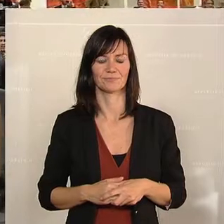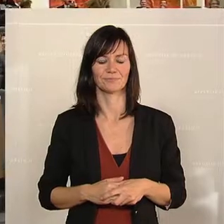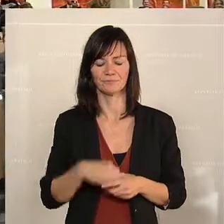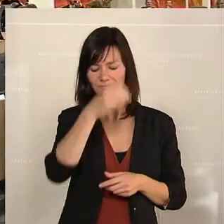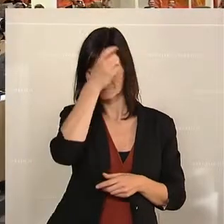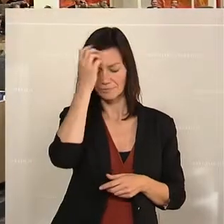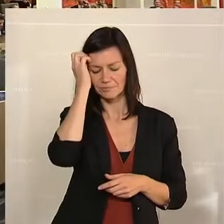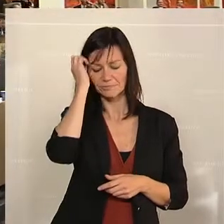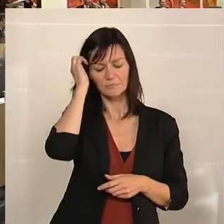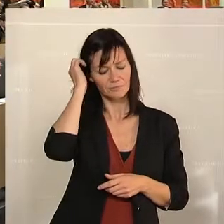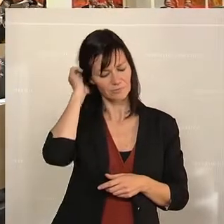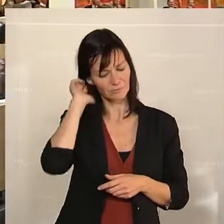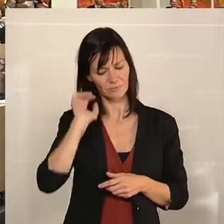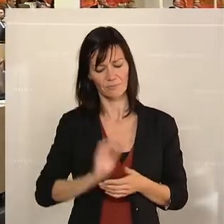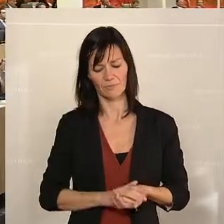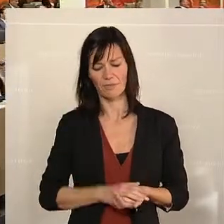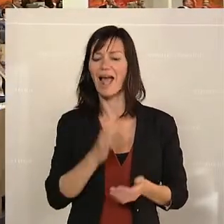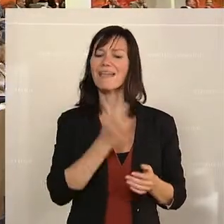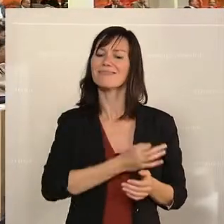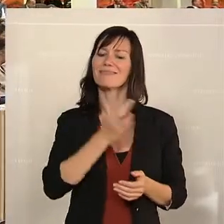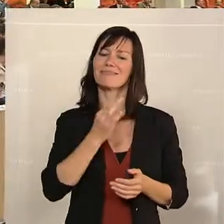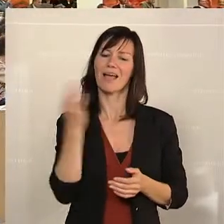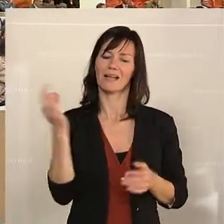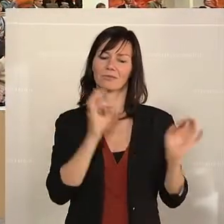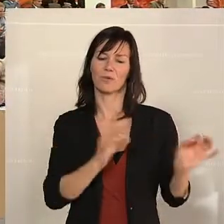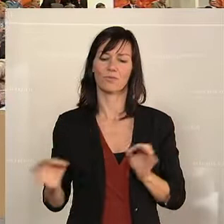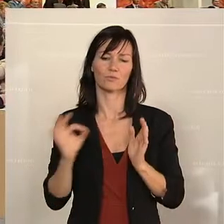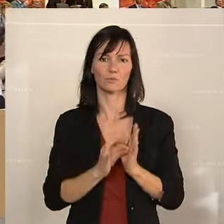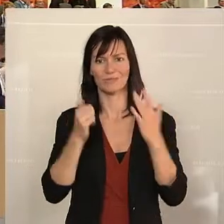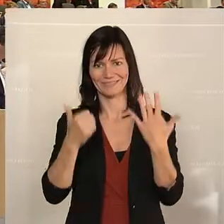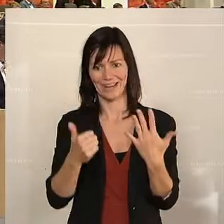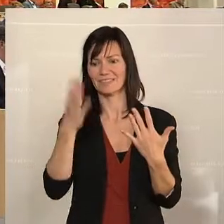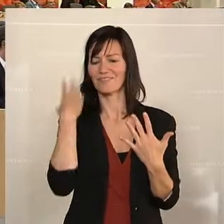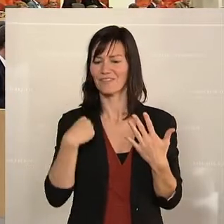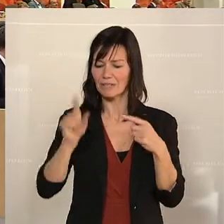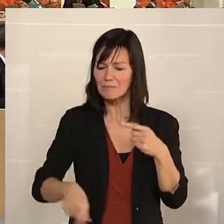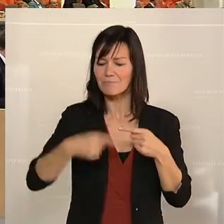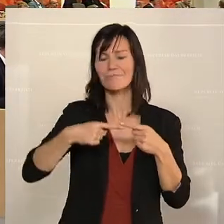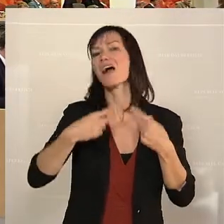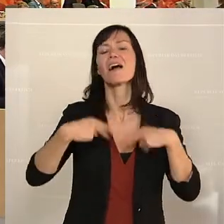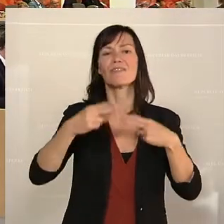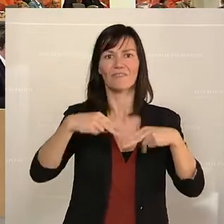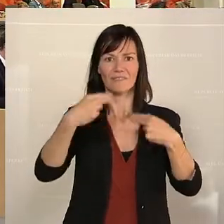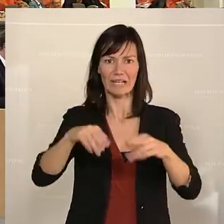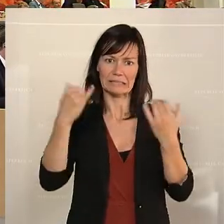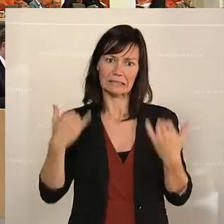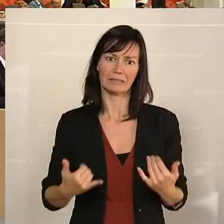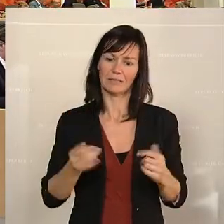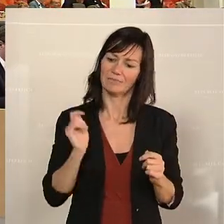Ich darf die Verhandlungen über den Punkt 6 der Tagesordnung. Ja, der Fristsetzungsantrag der FPÖ zur Abschaffung der CO2-Bepreisung